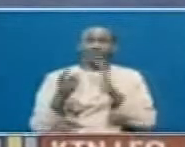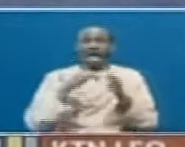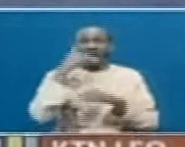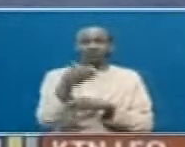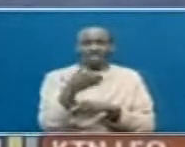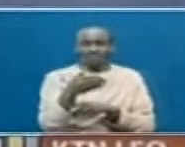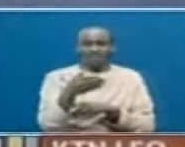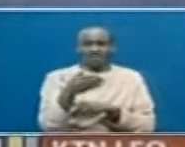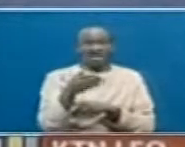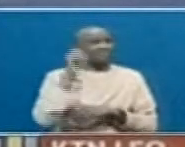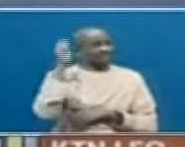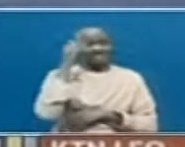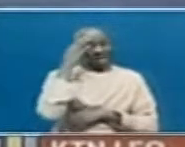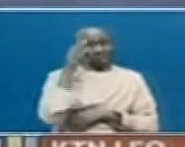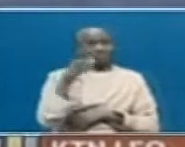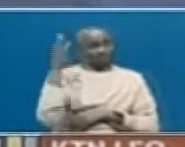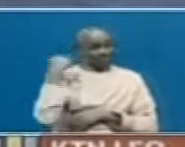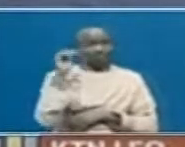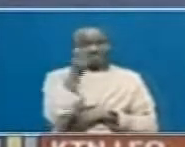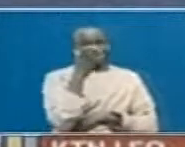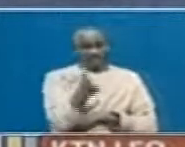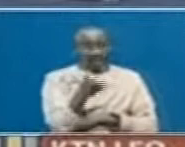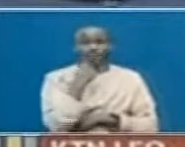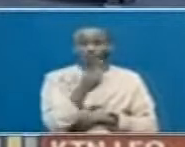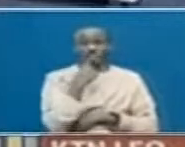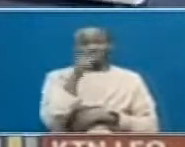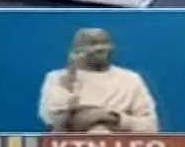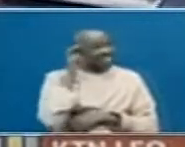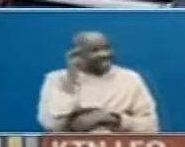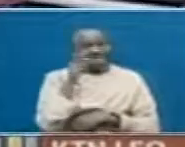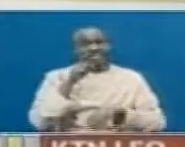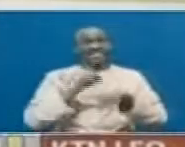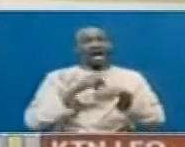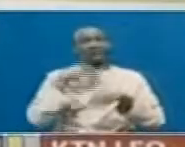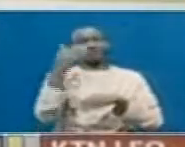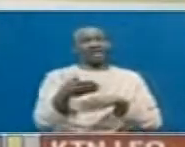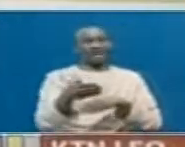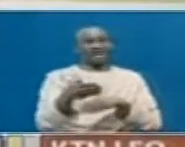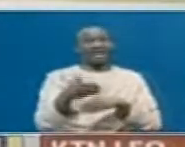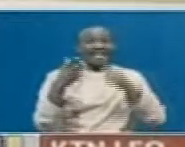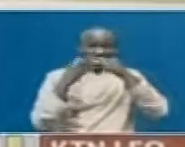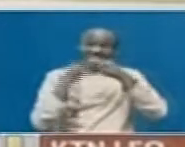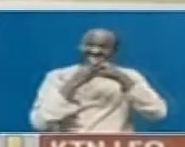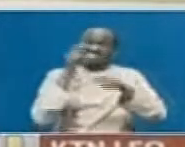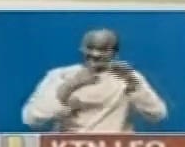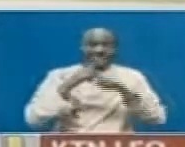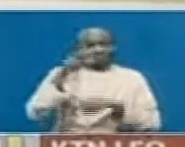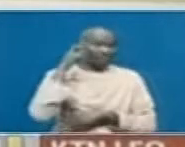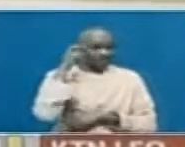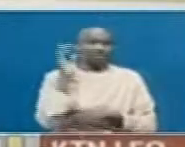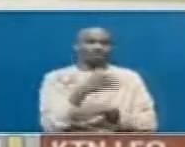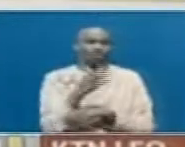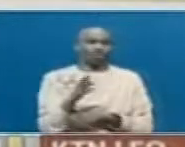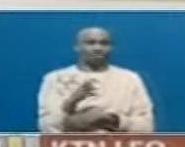hata president yule ambaye alikuwa kwa president Moi alisikia baada ya miaka nani.